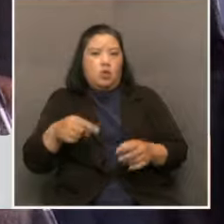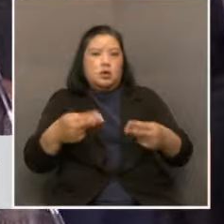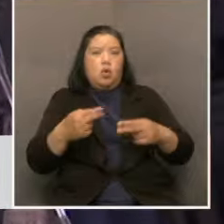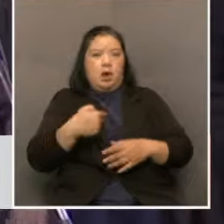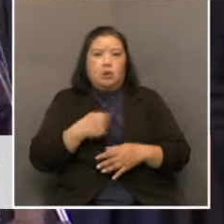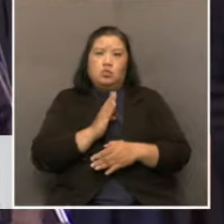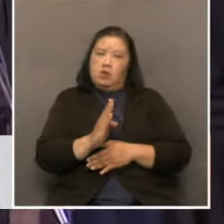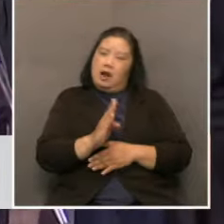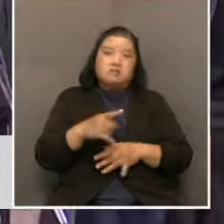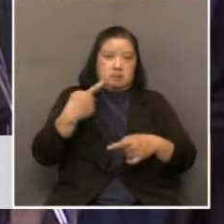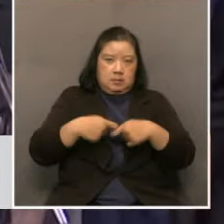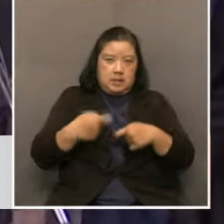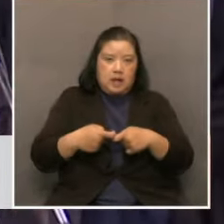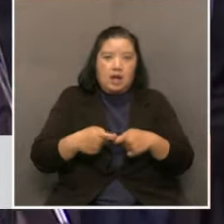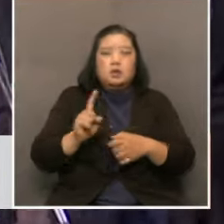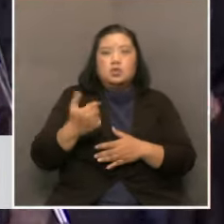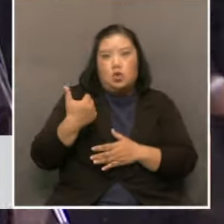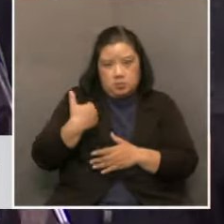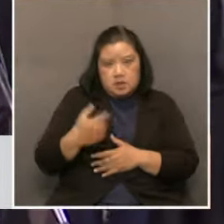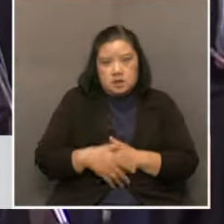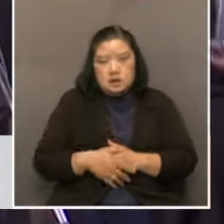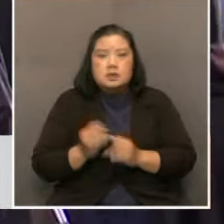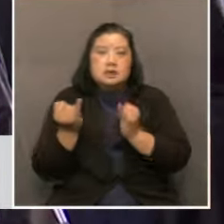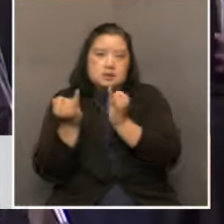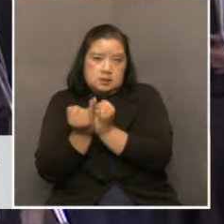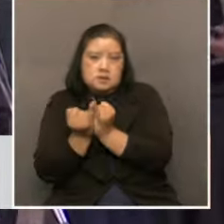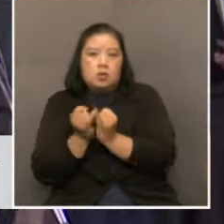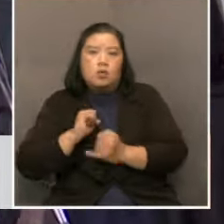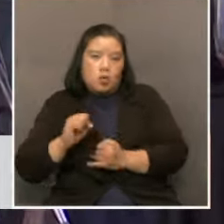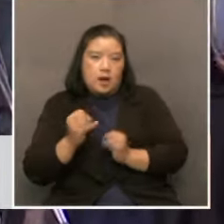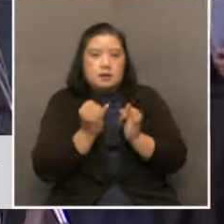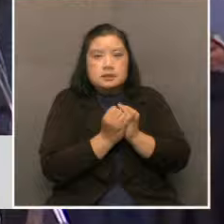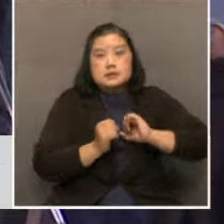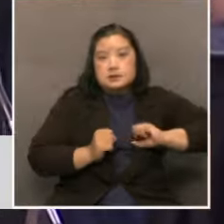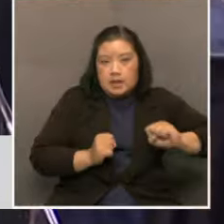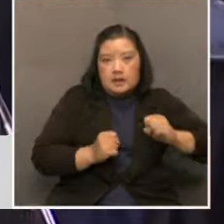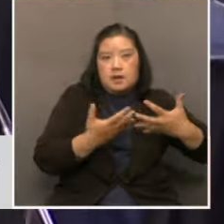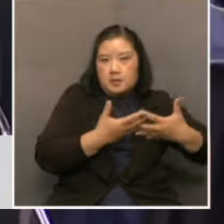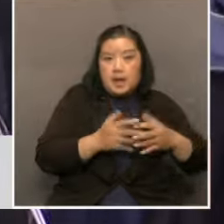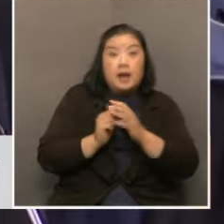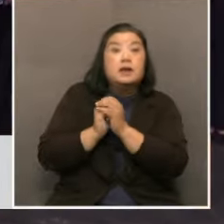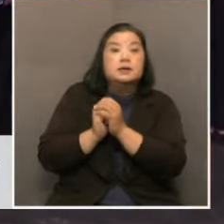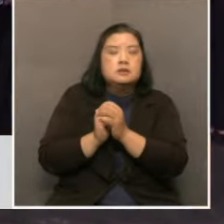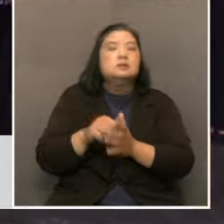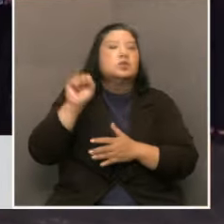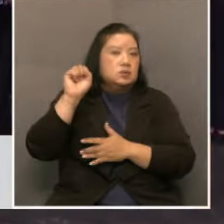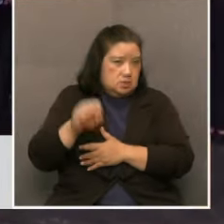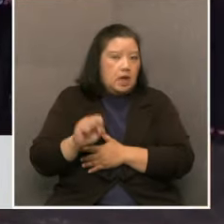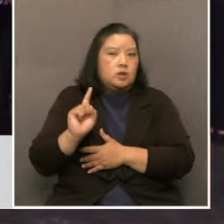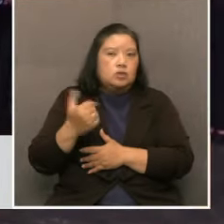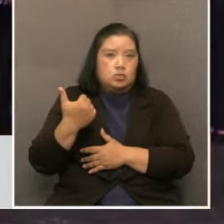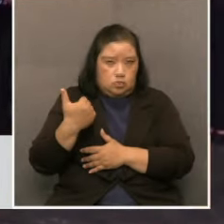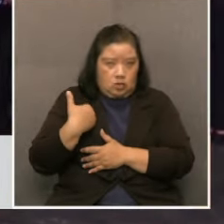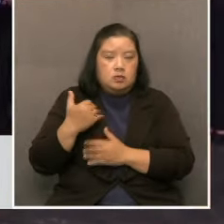่ แต่เราเองในบางจังหวะก็ต้องไปซ้ายทีไปขวาทีเพื่อให้มันเกิดสมดุลใหม่ ใช่ครับแล้วสมดุลนี้ต้องขยับปรับ ตลอดเวลา